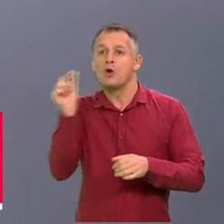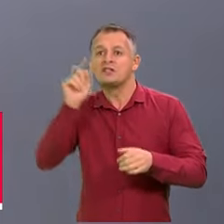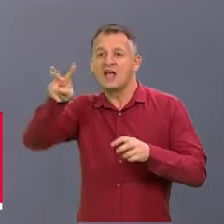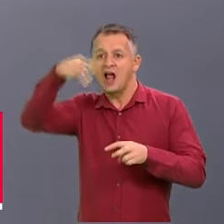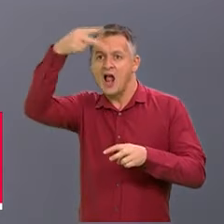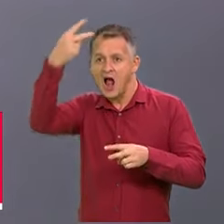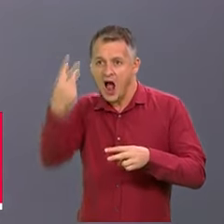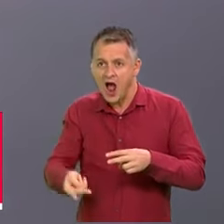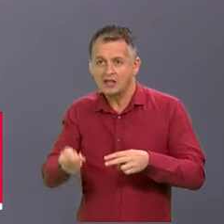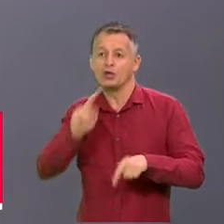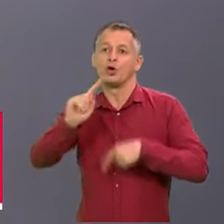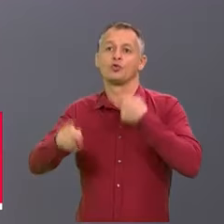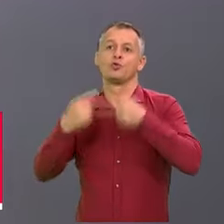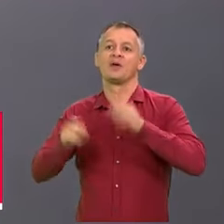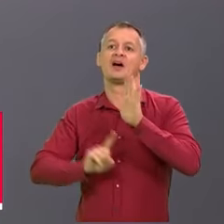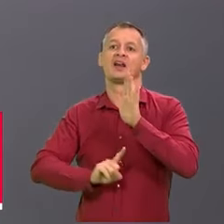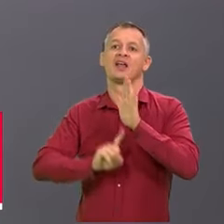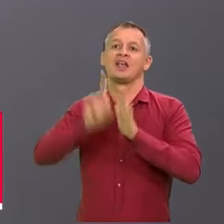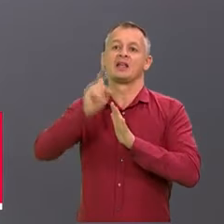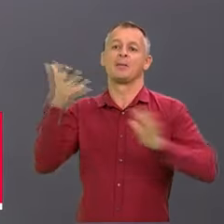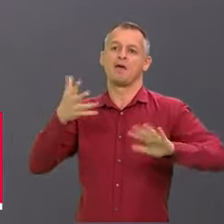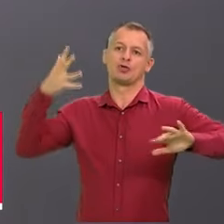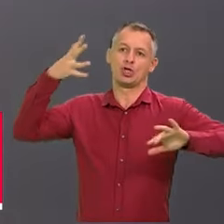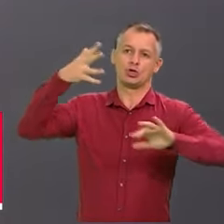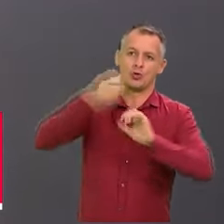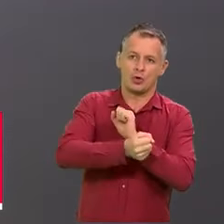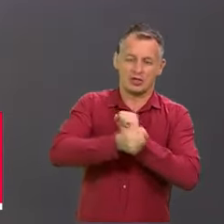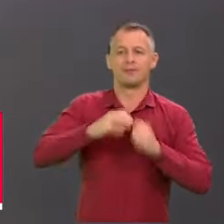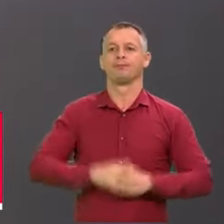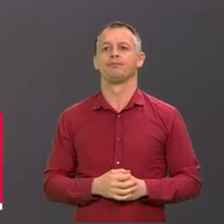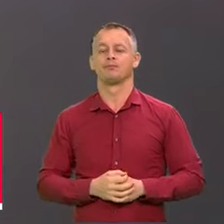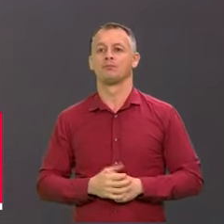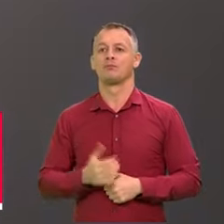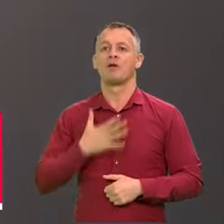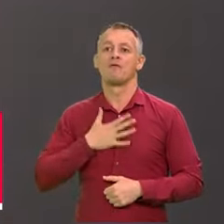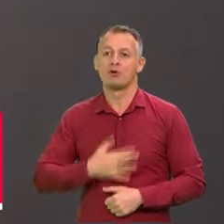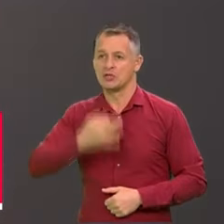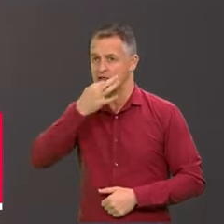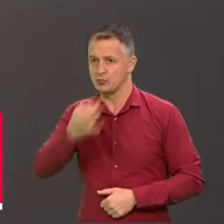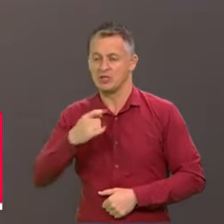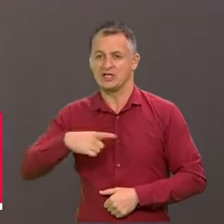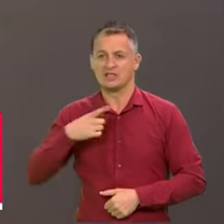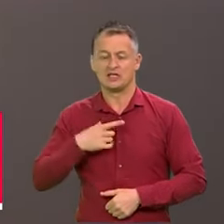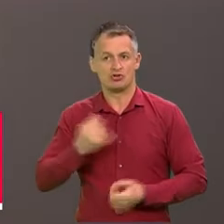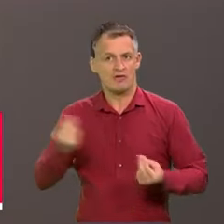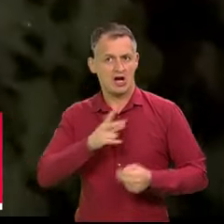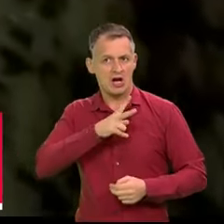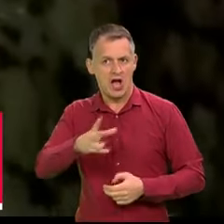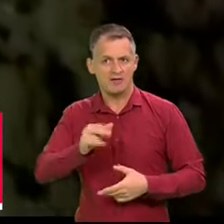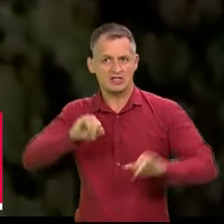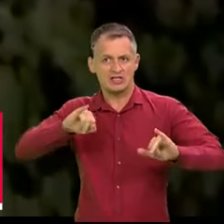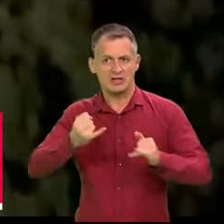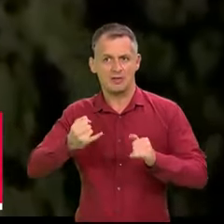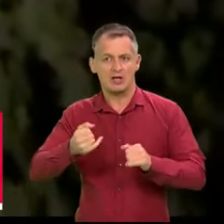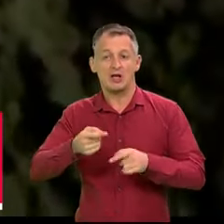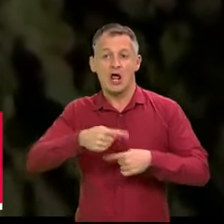acele rachete interceptate. Vreau să vă spun că, știți, este o tragedie ceea ce se întâmplă la noi.